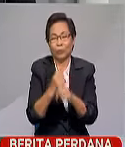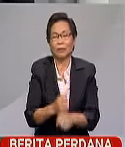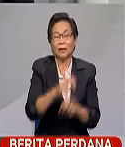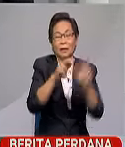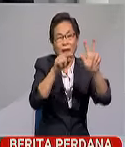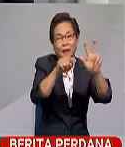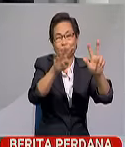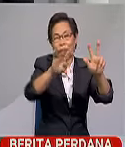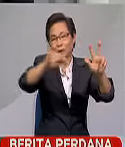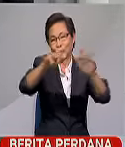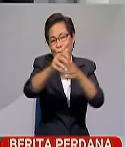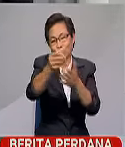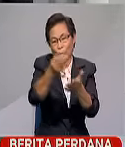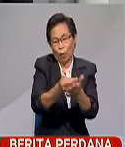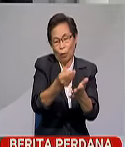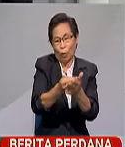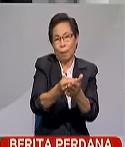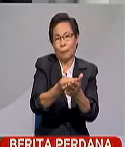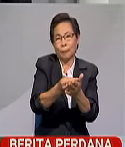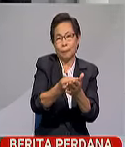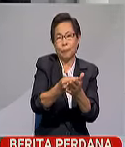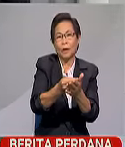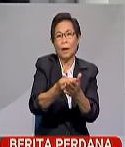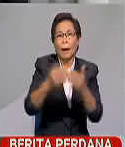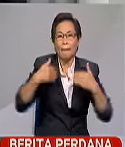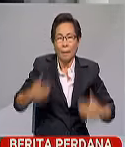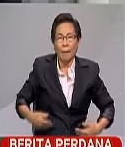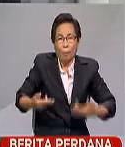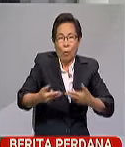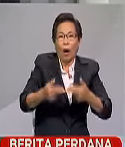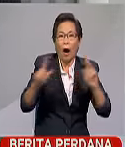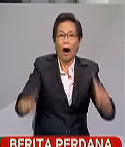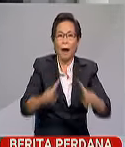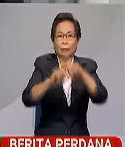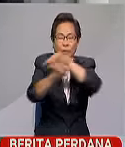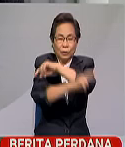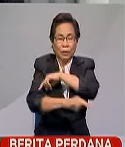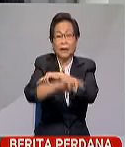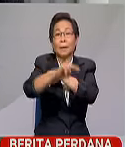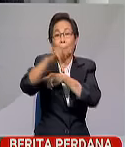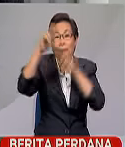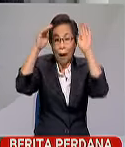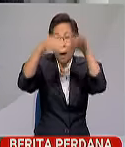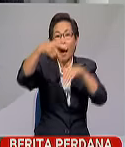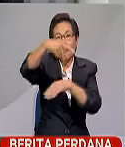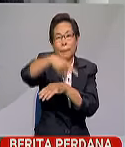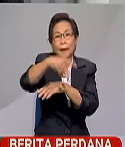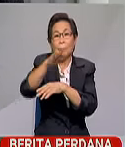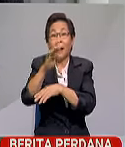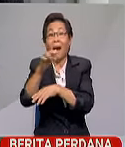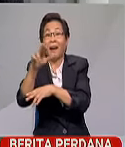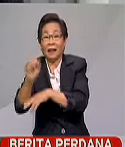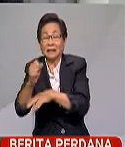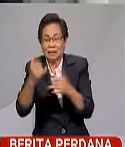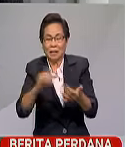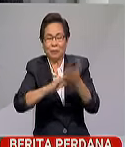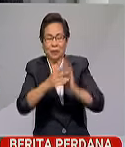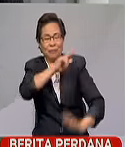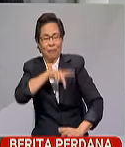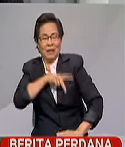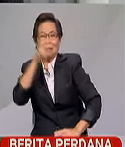3.4 juta ringgit wang Badan Perhubungan UMNO Negeri Pahang dan Parti Bersatu Rakyat Sabah PBRS kini menjadi